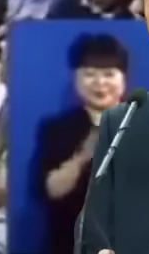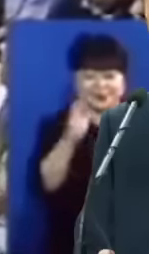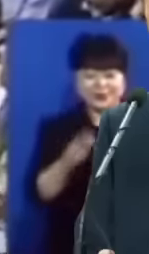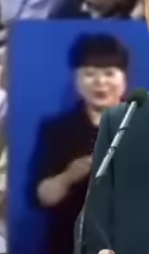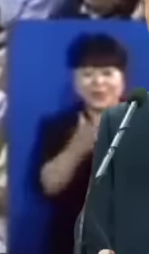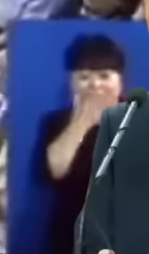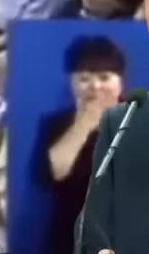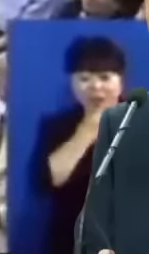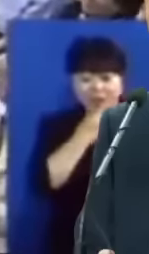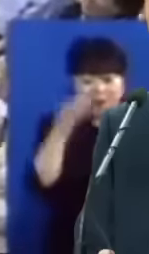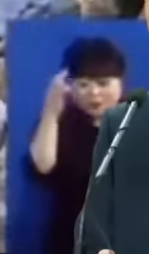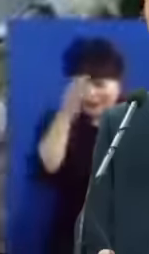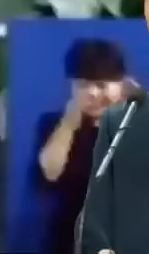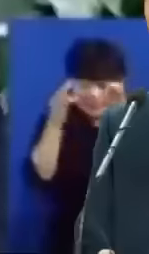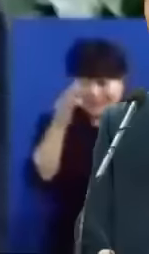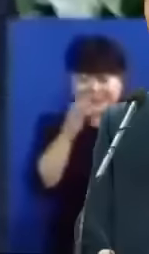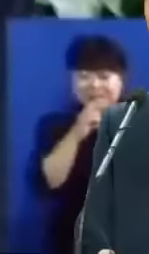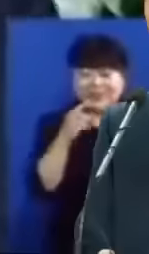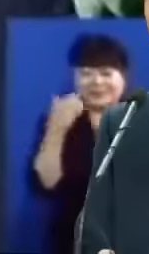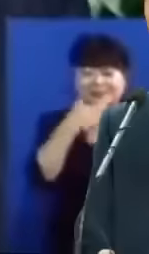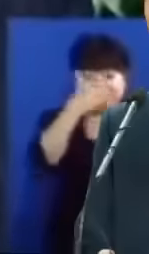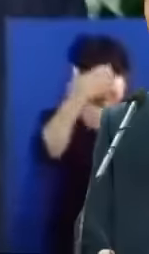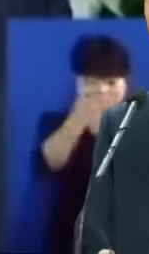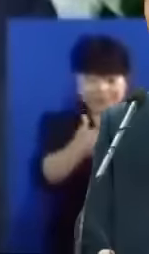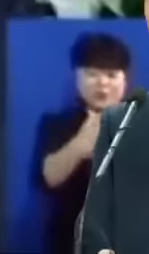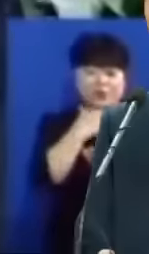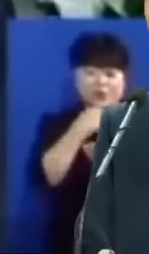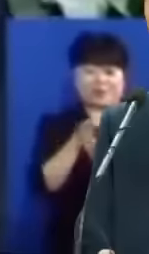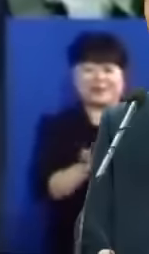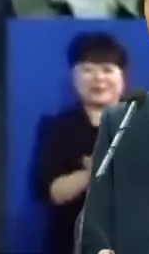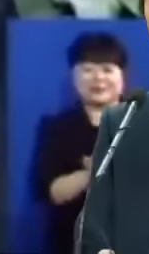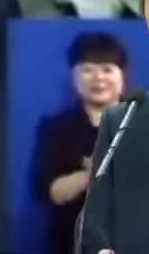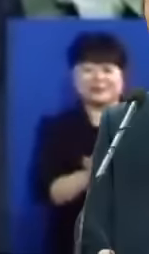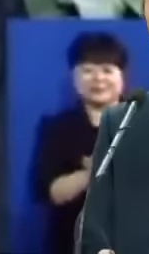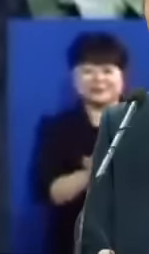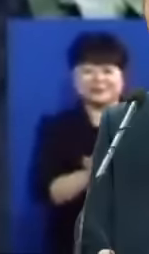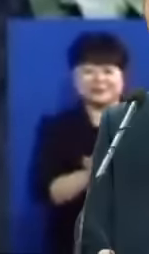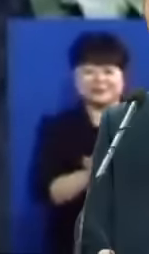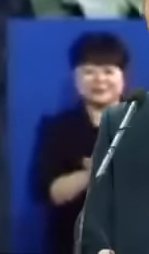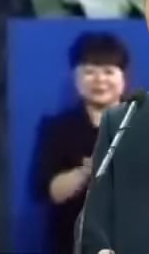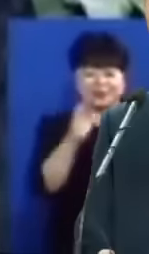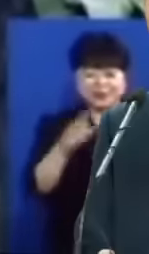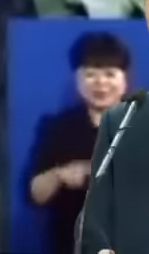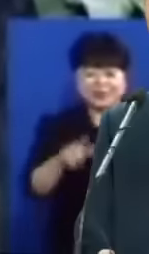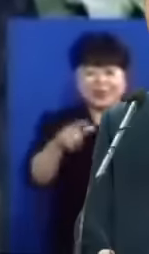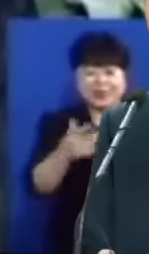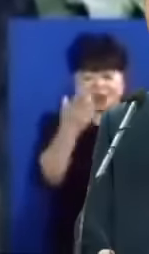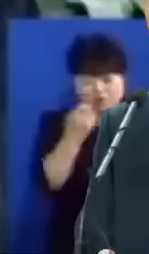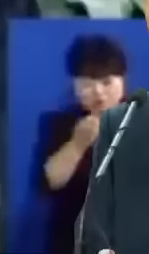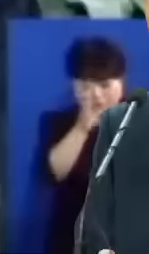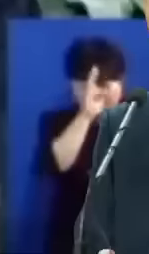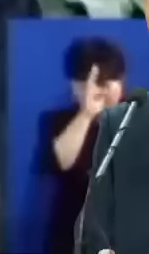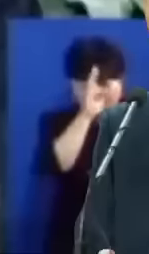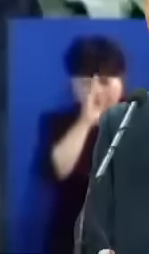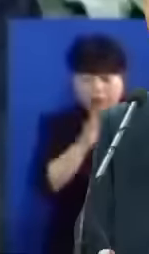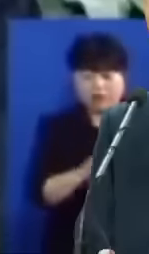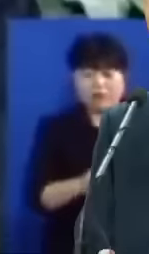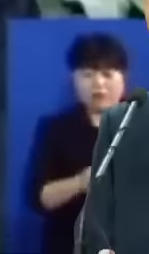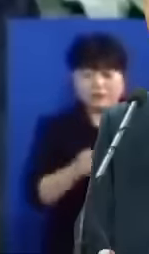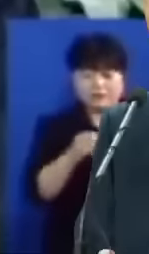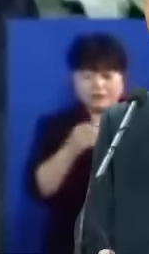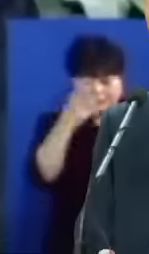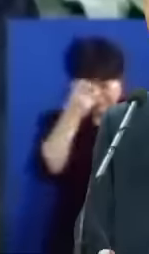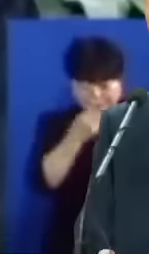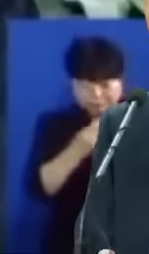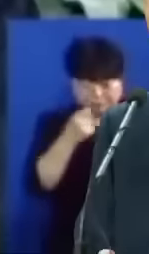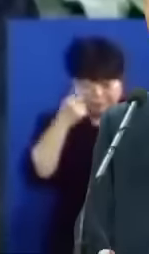오늘은 행복을 찾아서라는 제목으로 말씀을 나누겠습니다. 오늘날 우울증이나 조울증에